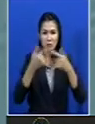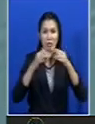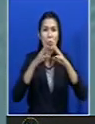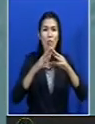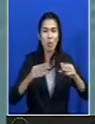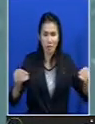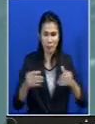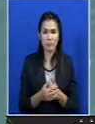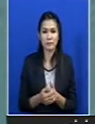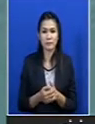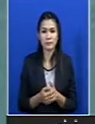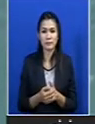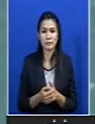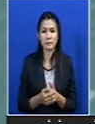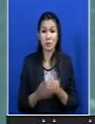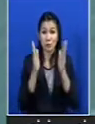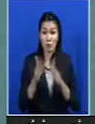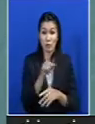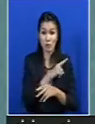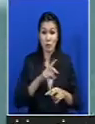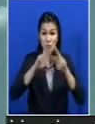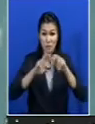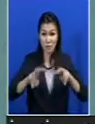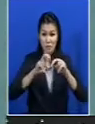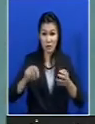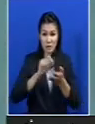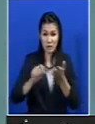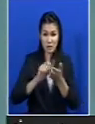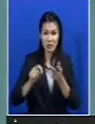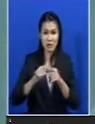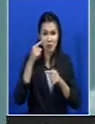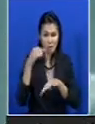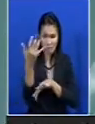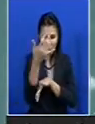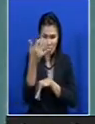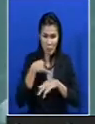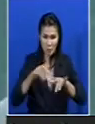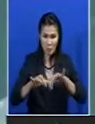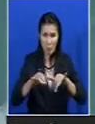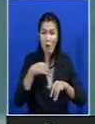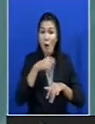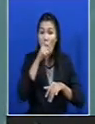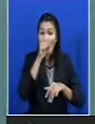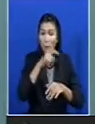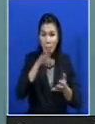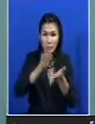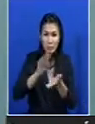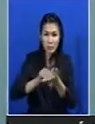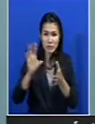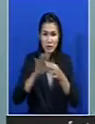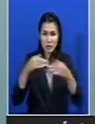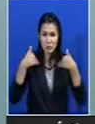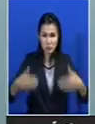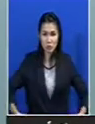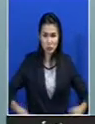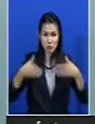างหนึ่งในผู้เขียนงานวิจัยบอกนะครับว่าผลวิจัยใช้คอมพิวเตอร์จำลองสภาพอากาศเพื่อรวบรวมข้อมูลเกี่ยวกับสิ่งมีชีวิต